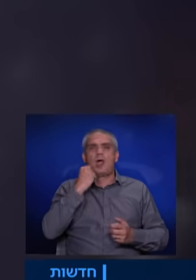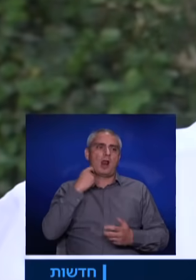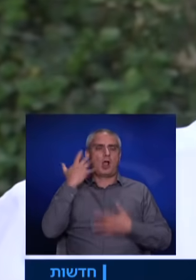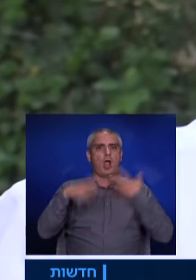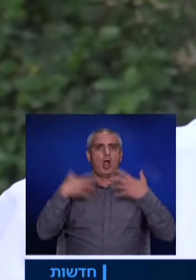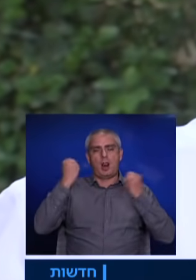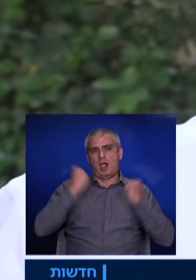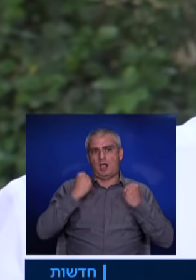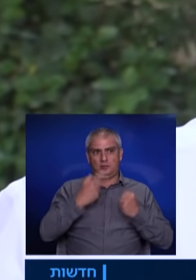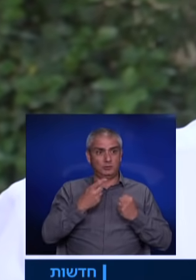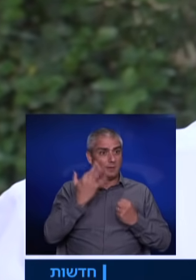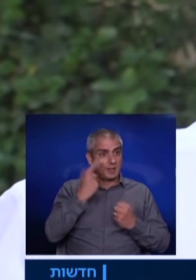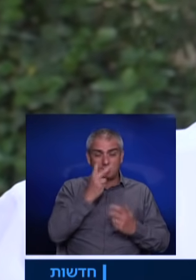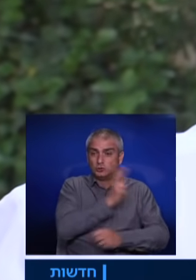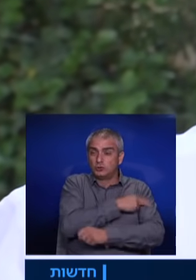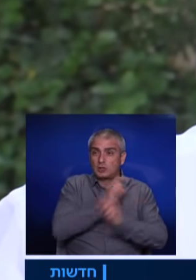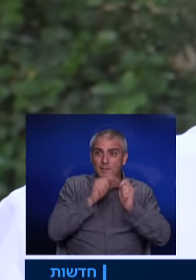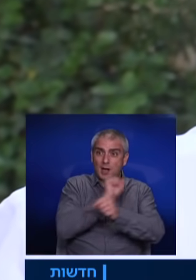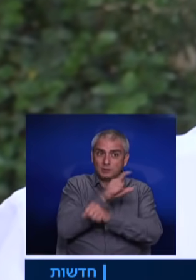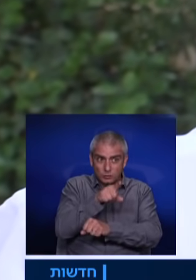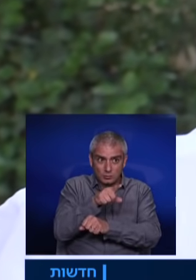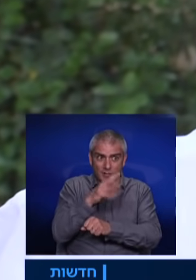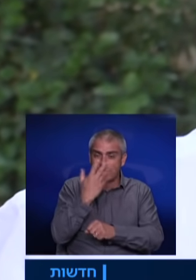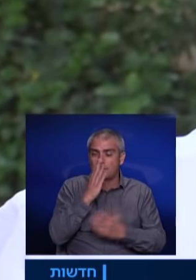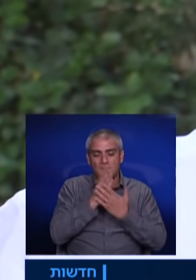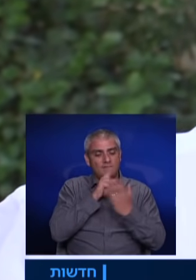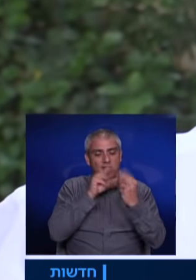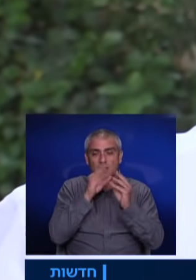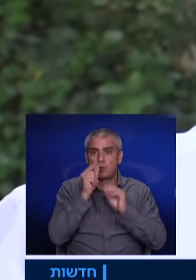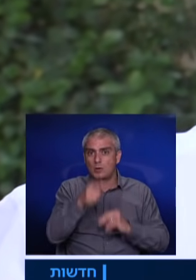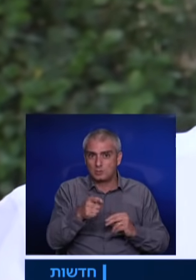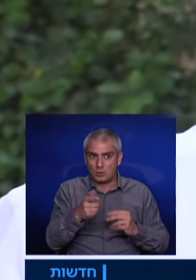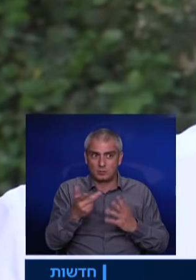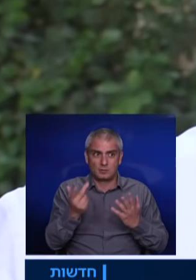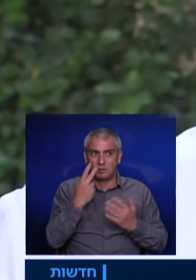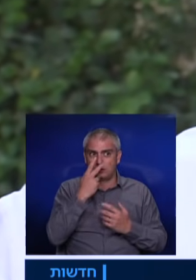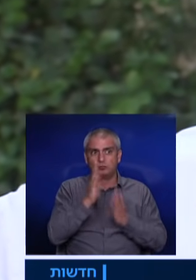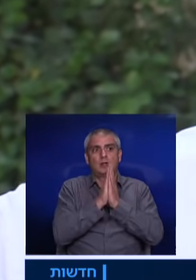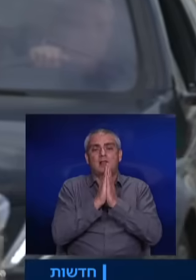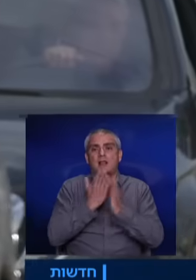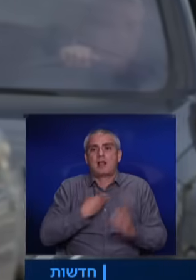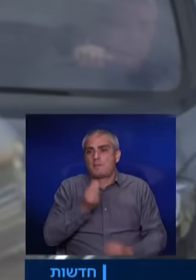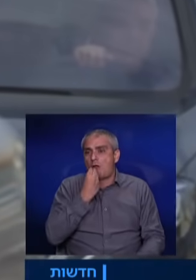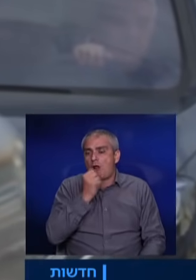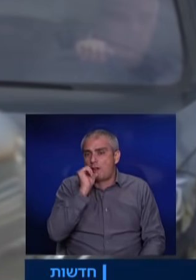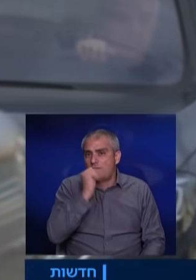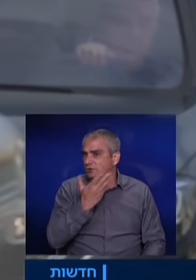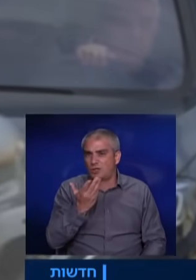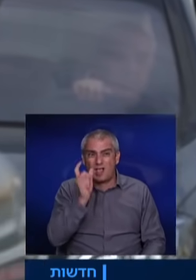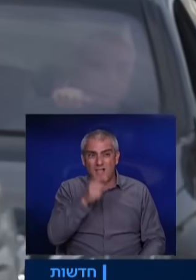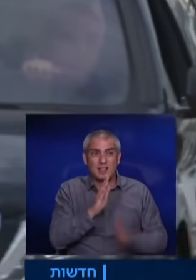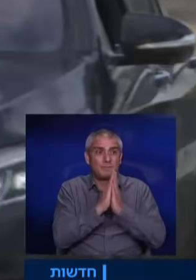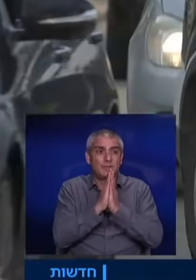חריפה. ברגע שהשוטרים עצרו אותו, וברגע ששוחחו איתו, וברגע שהוא התחנן למזון ומשקה, אדם